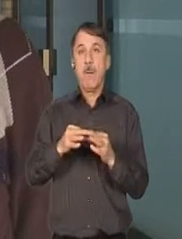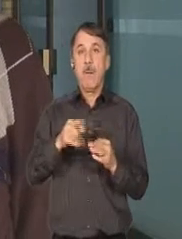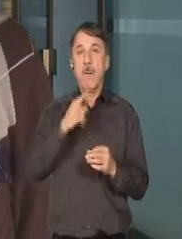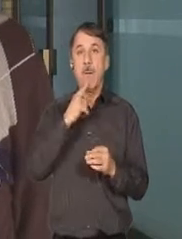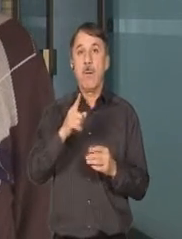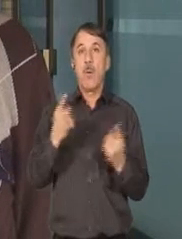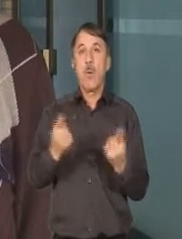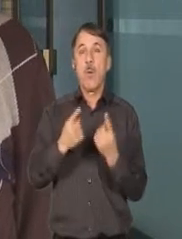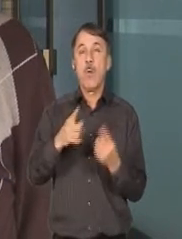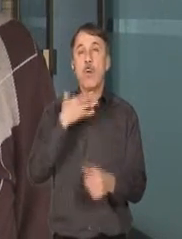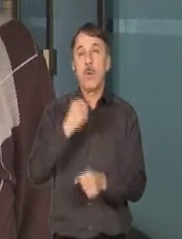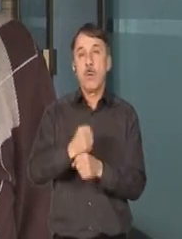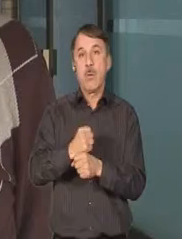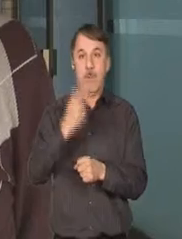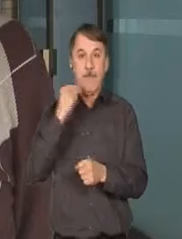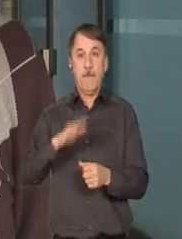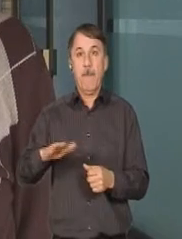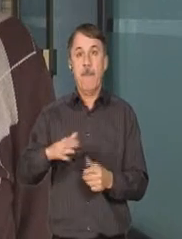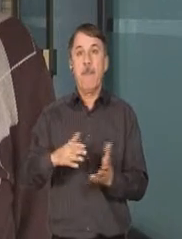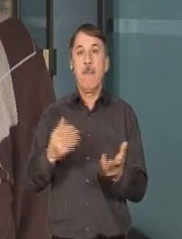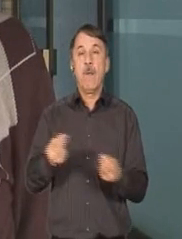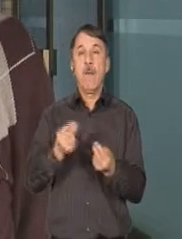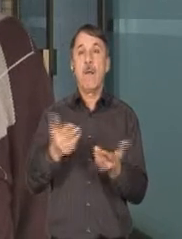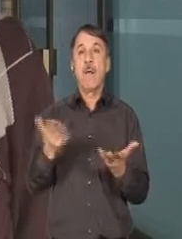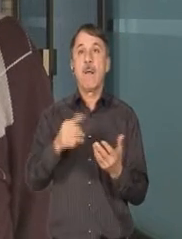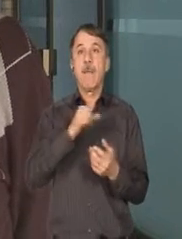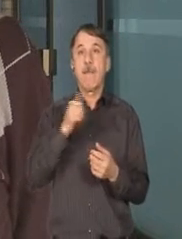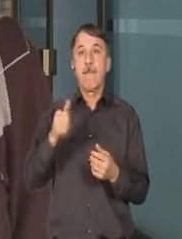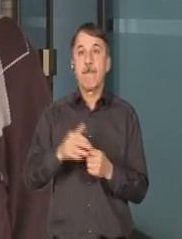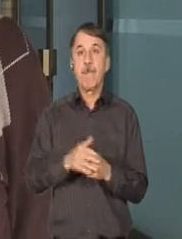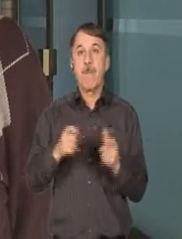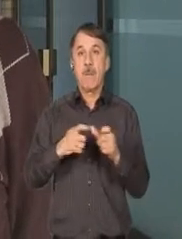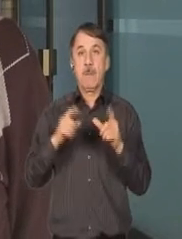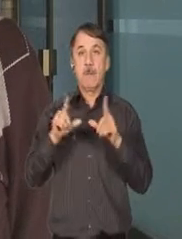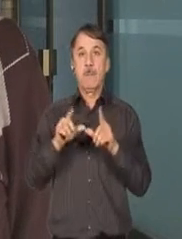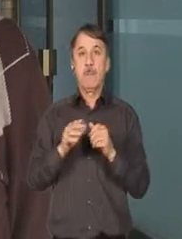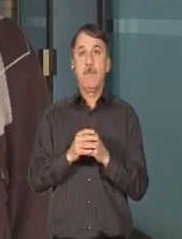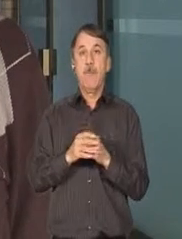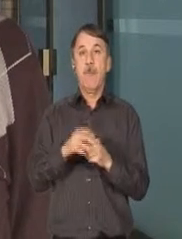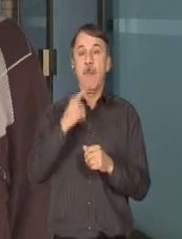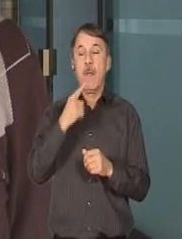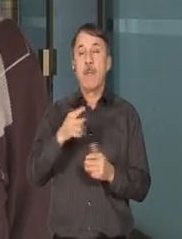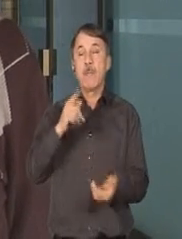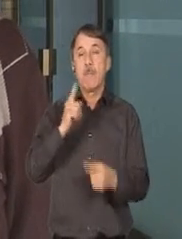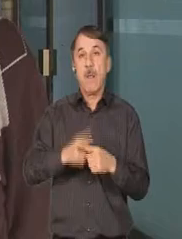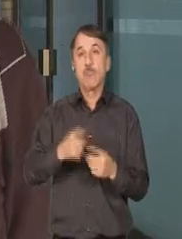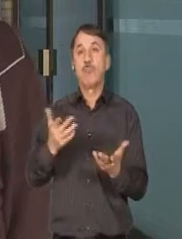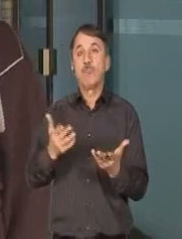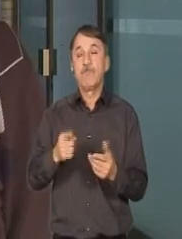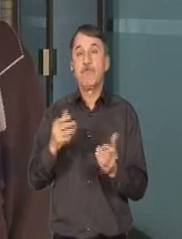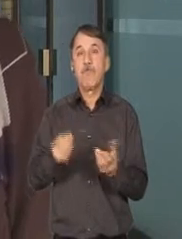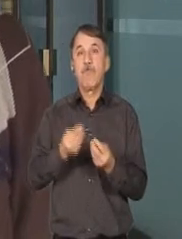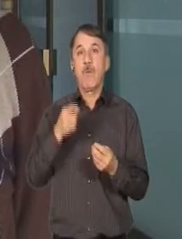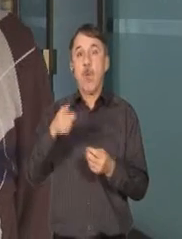očekuju uskoro radnike gradskog zelenila svugde gde su deponije, tamo gde